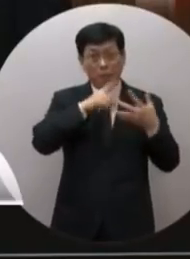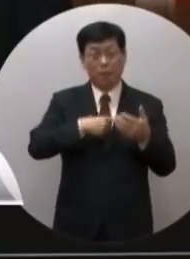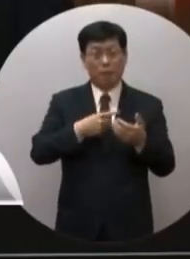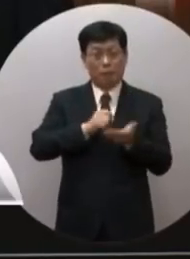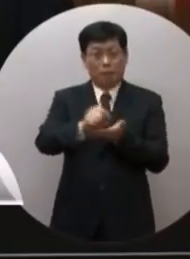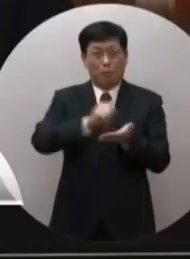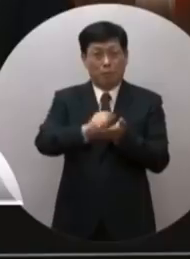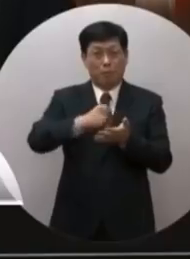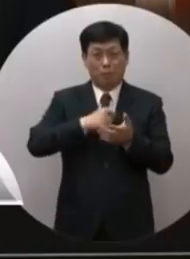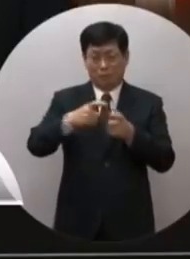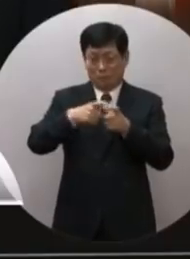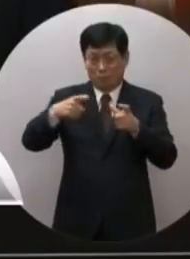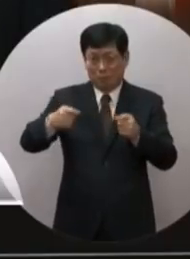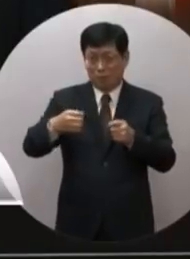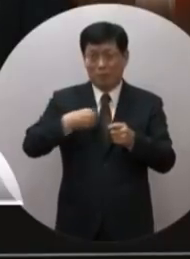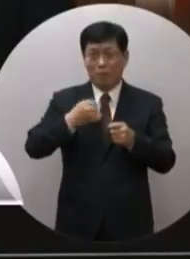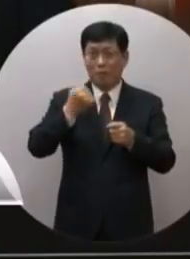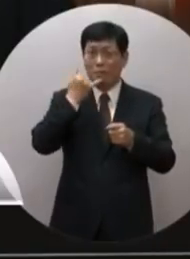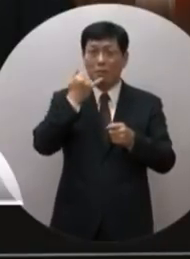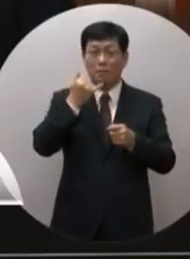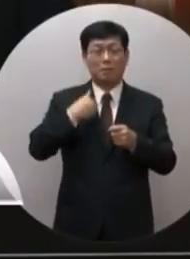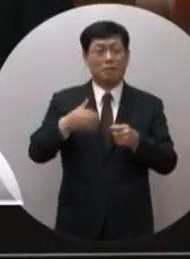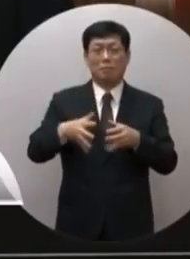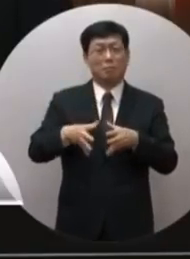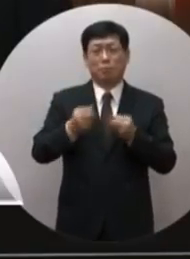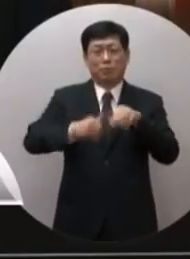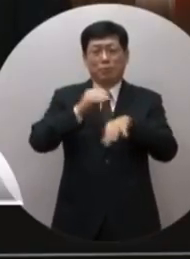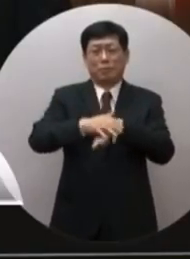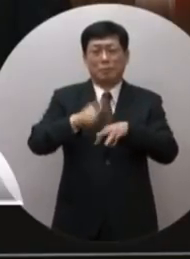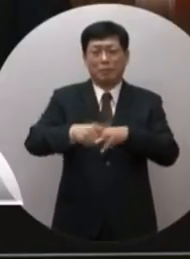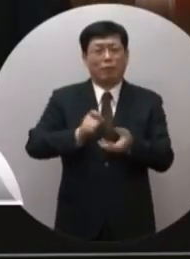要成本，不断的印下去，因为它是国际货币。